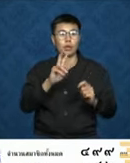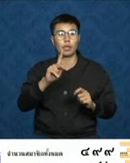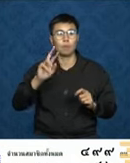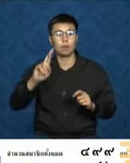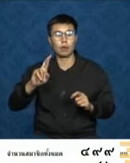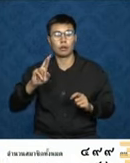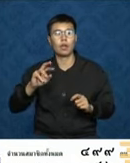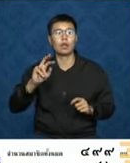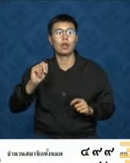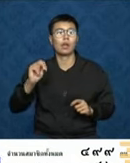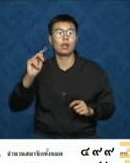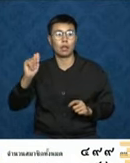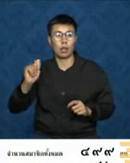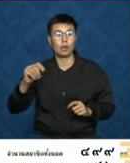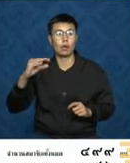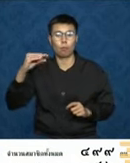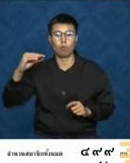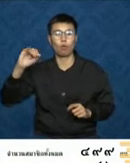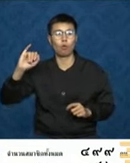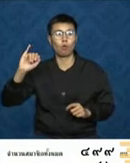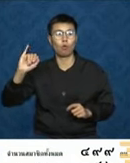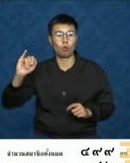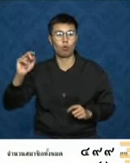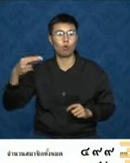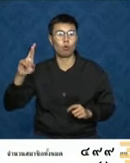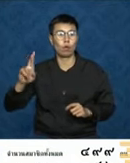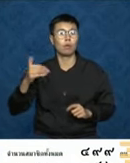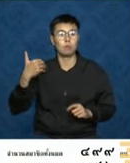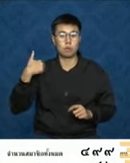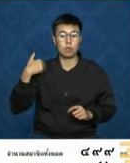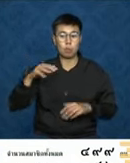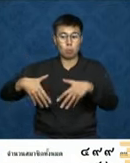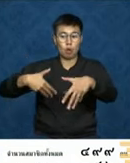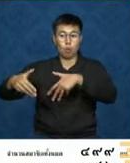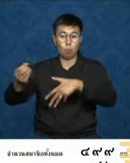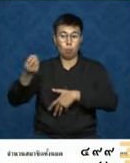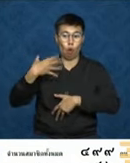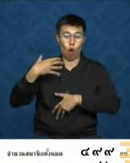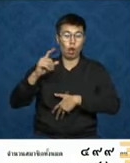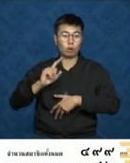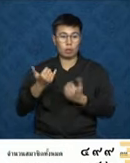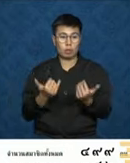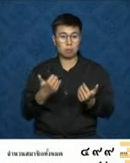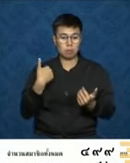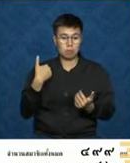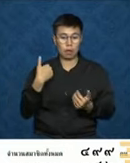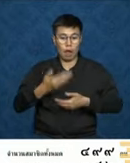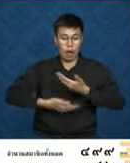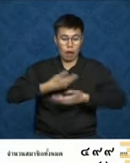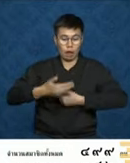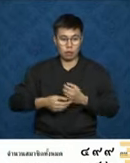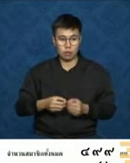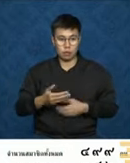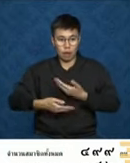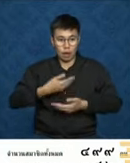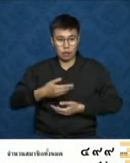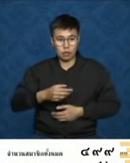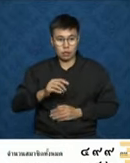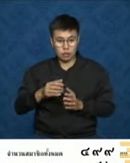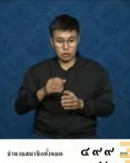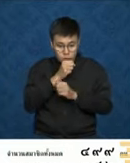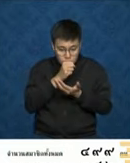นาตาโพไซเนื่องจากได้รับแจ้งจากประชาชนในพื้นที่ว่าขณะนี้มีการแพร่ระบาดของยาเสพติดเป็น